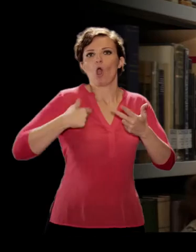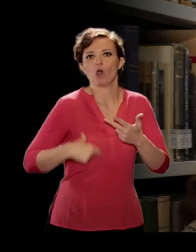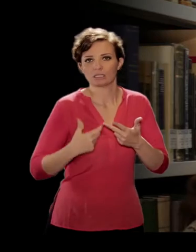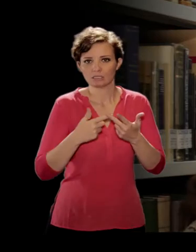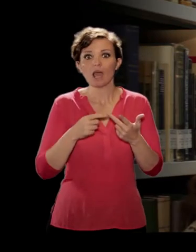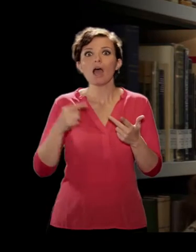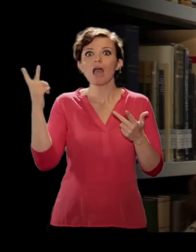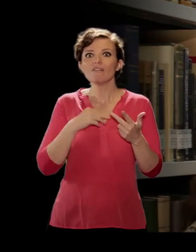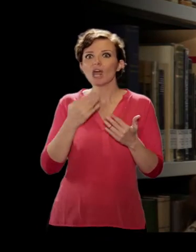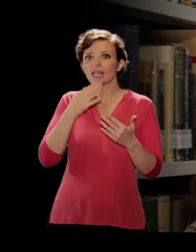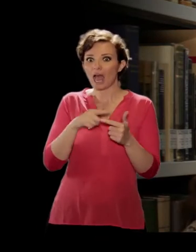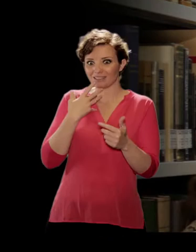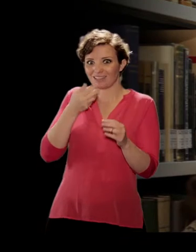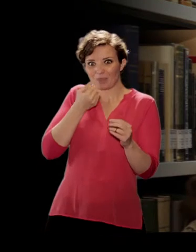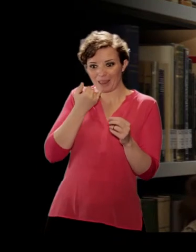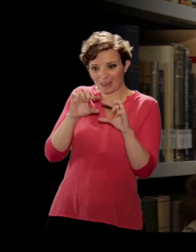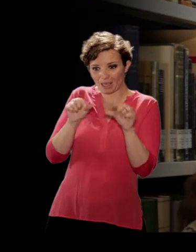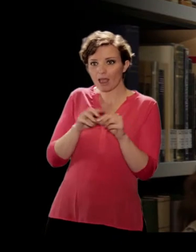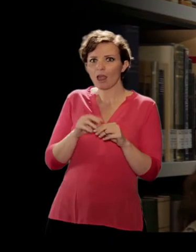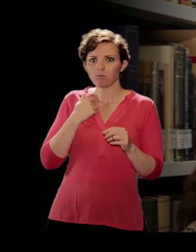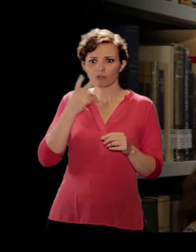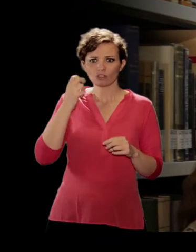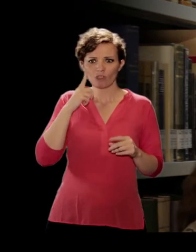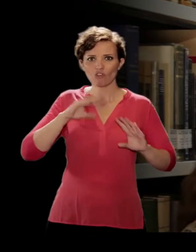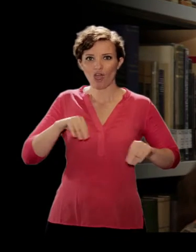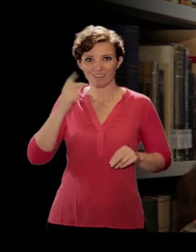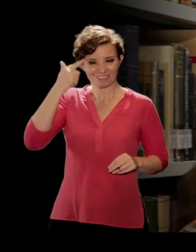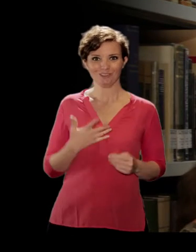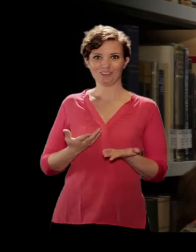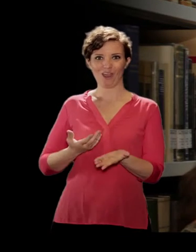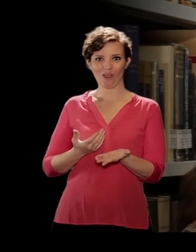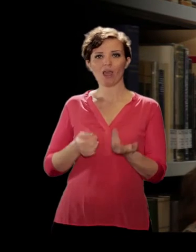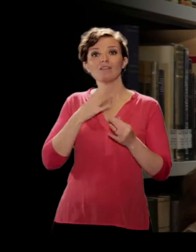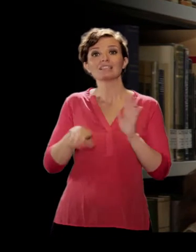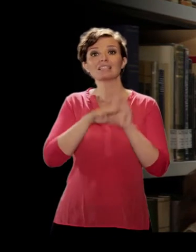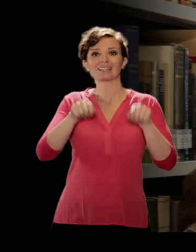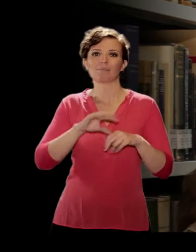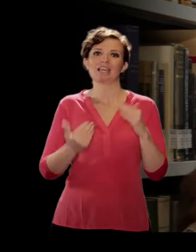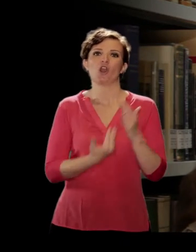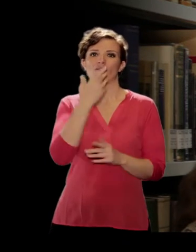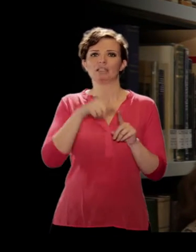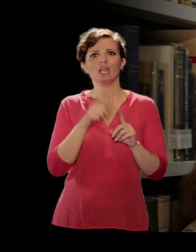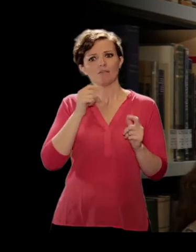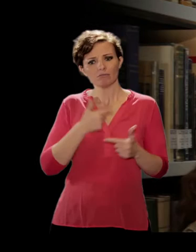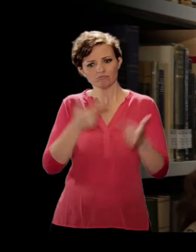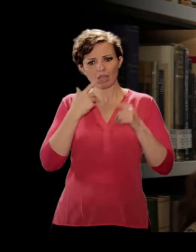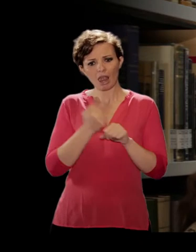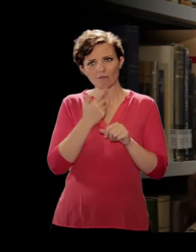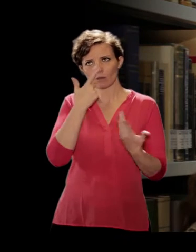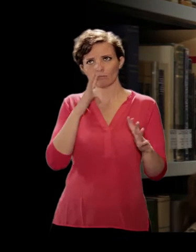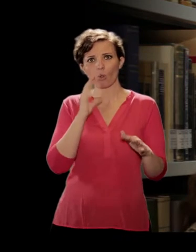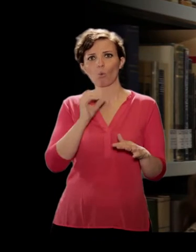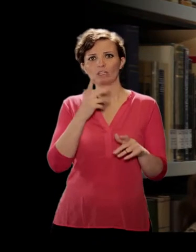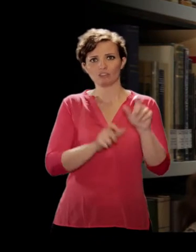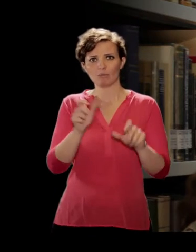tramite un'applicazione è sempre possibile ritrovare i propri oggetti. Siamo una startup innovativa che, come diceva Paolo prima, ha dato lavoro oggi a circa